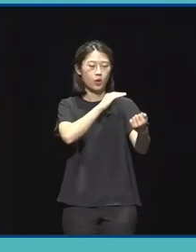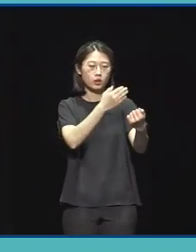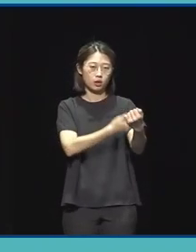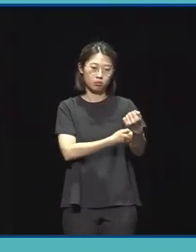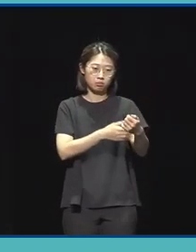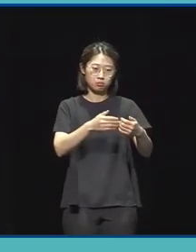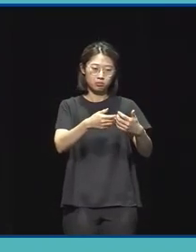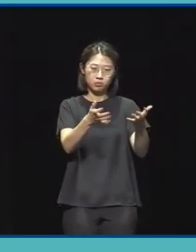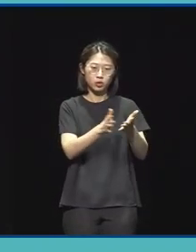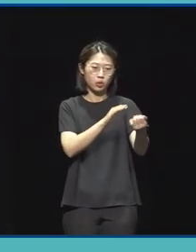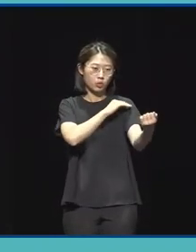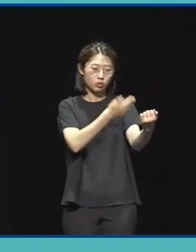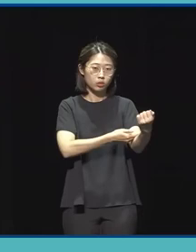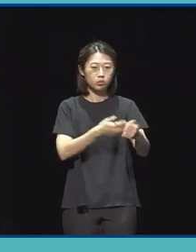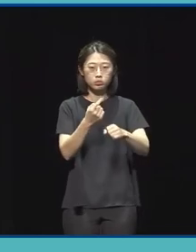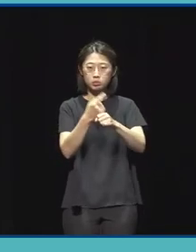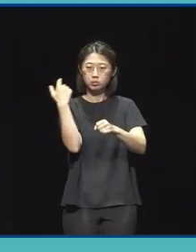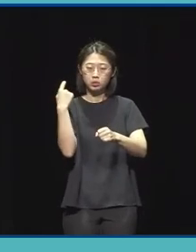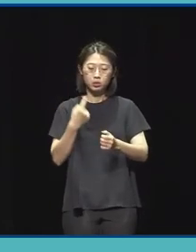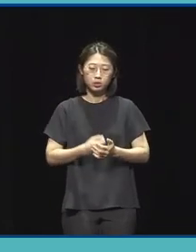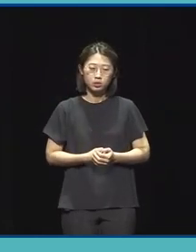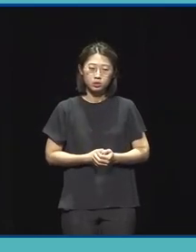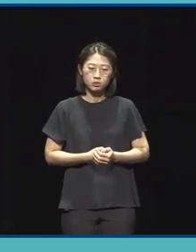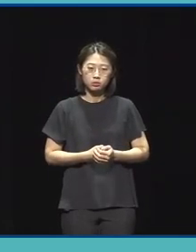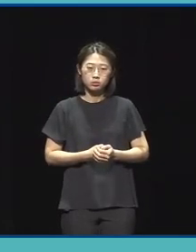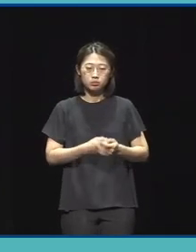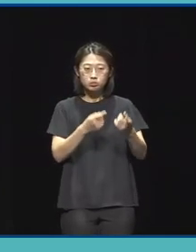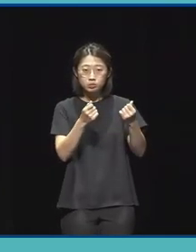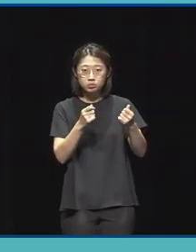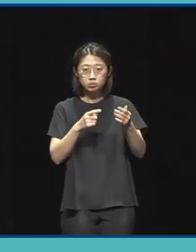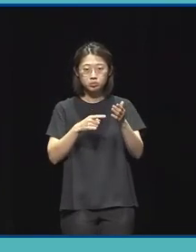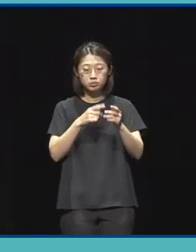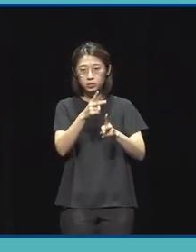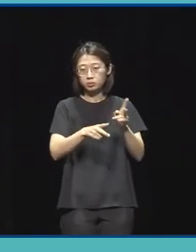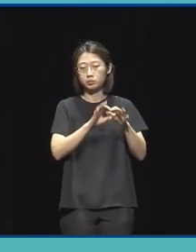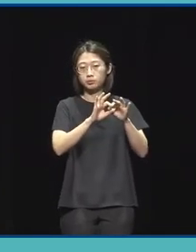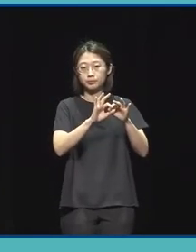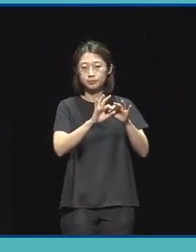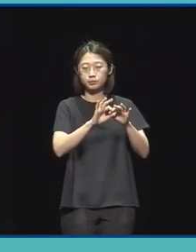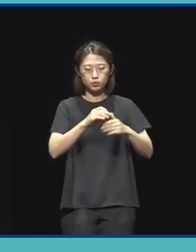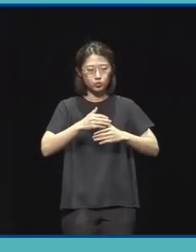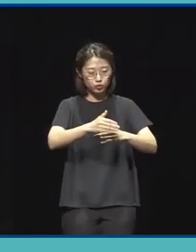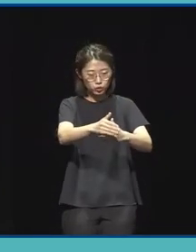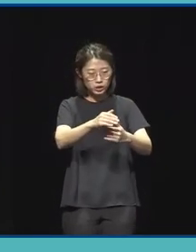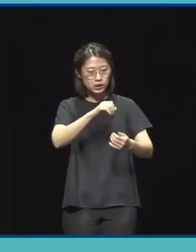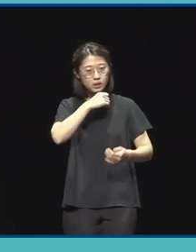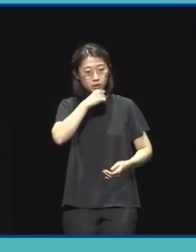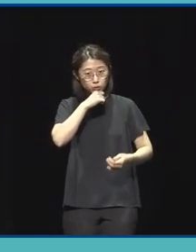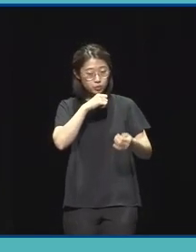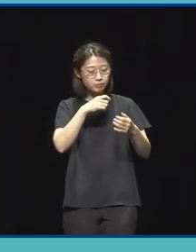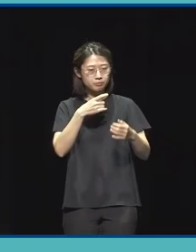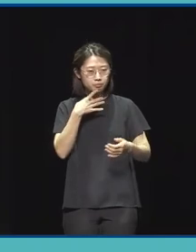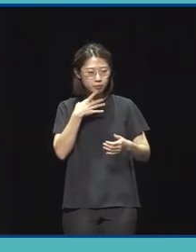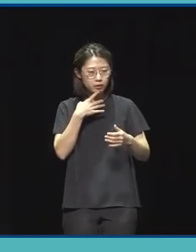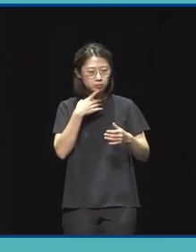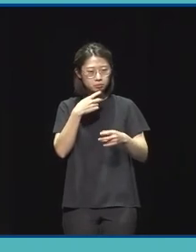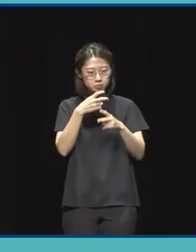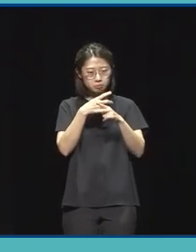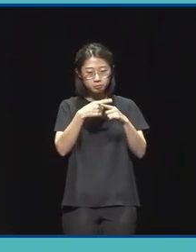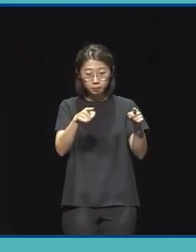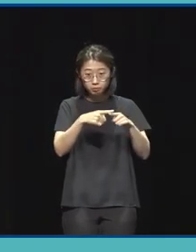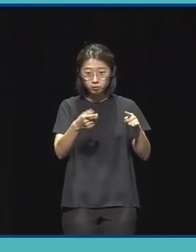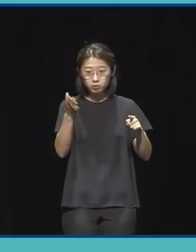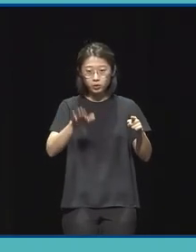대해서 전년도에는 사업 추진실적 유사상유사업에 대한 추진 실적만 저희가 평가할수